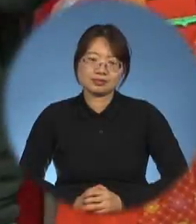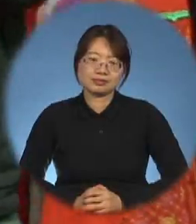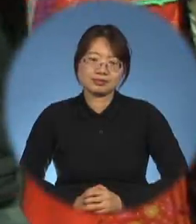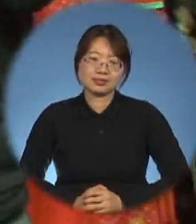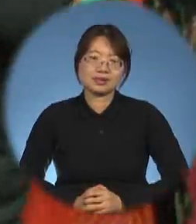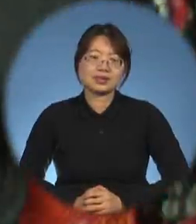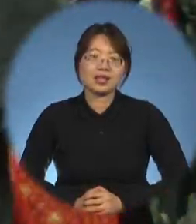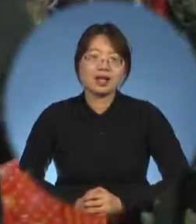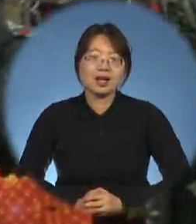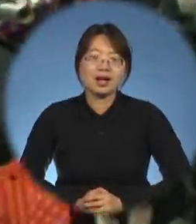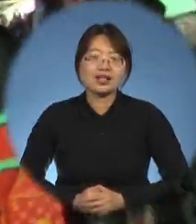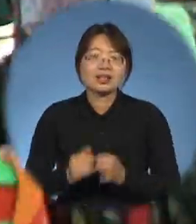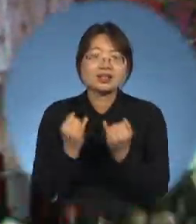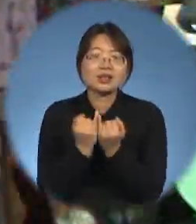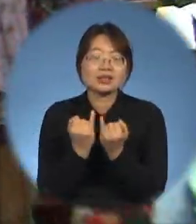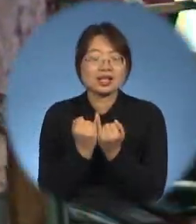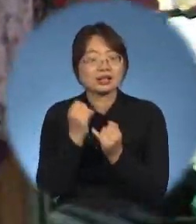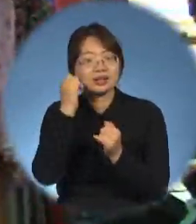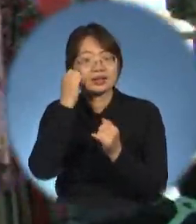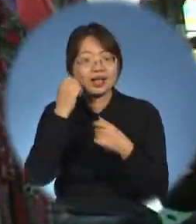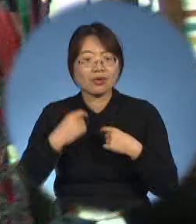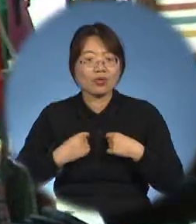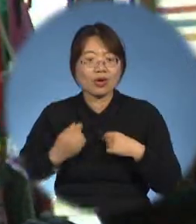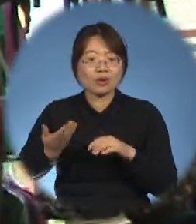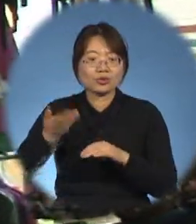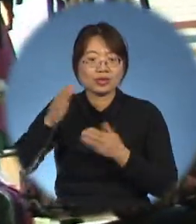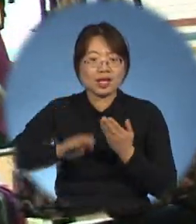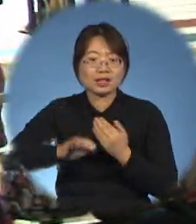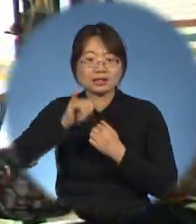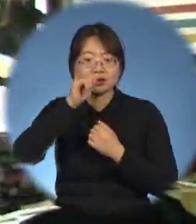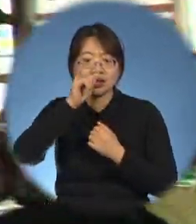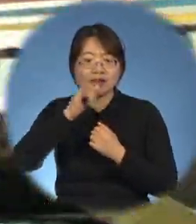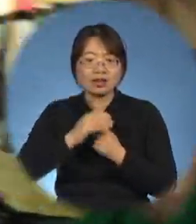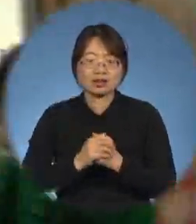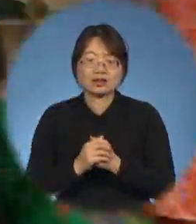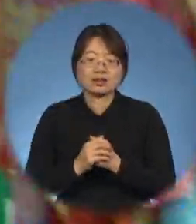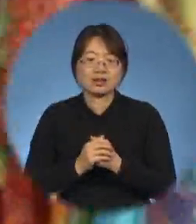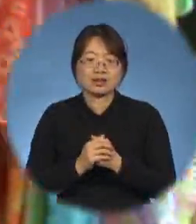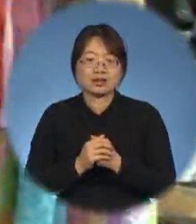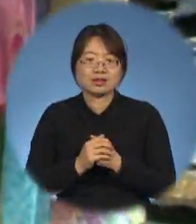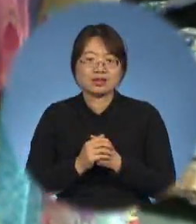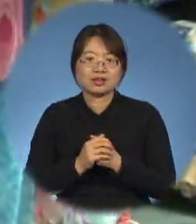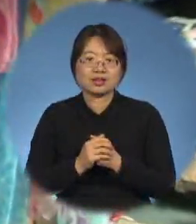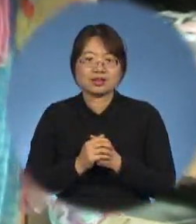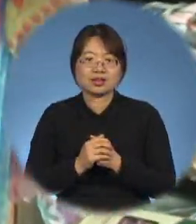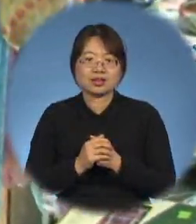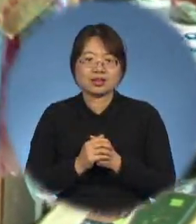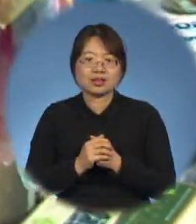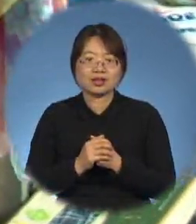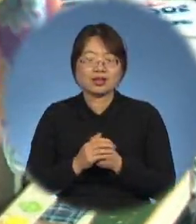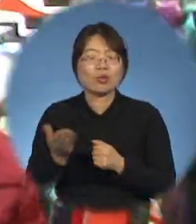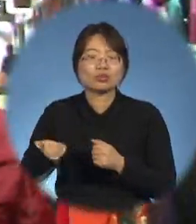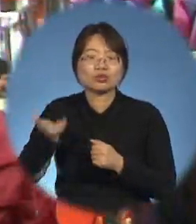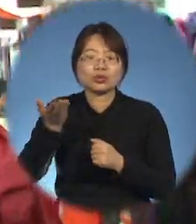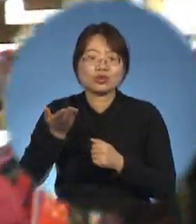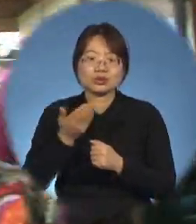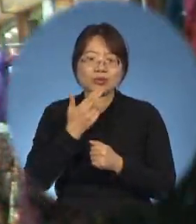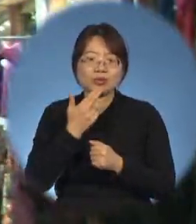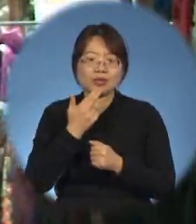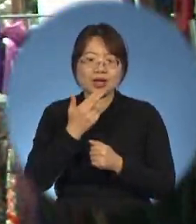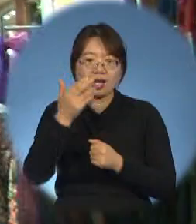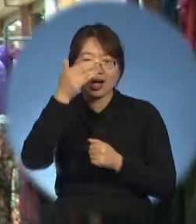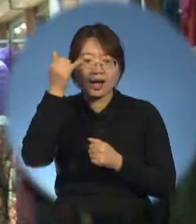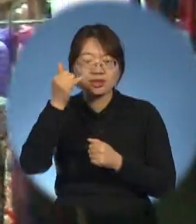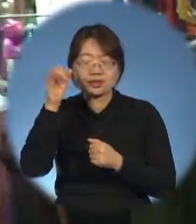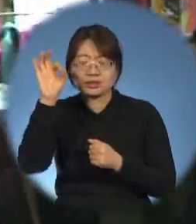넌 뭘해도 예 차무원 했어 여자들 그 아 치마 일상 없어 할아버지